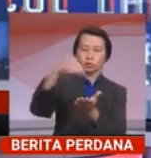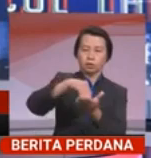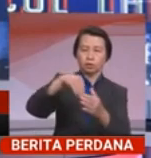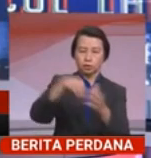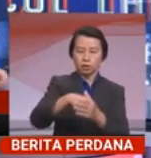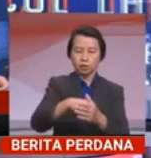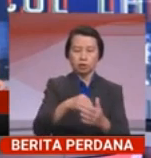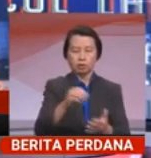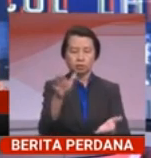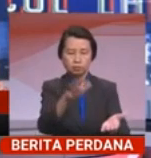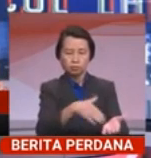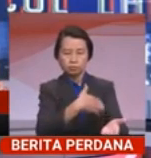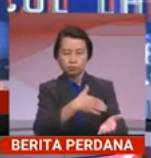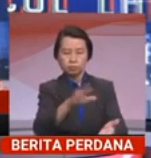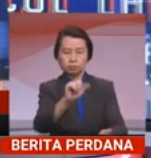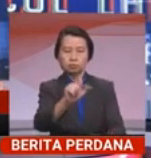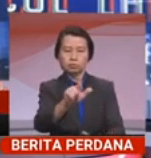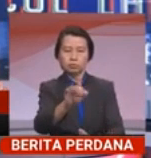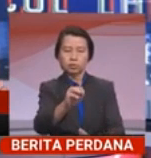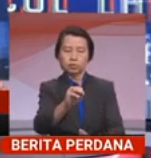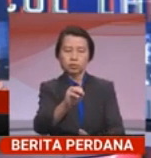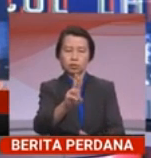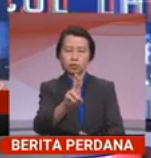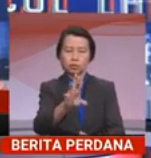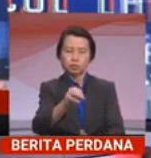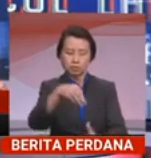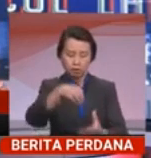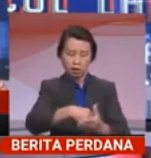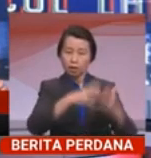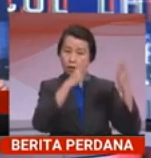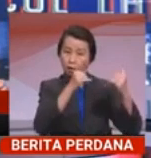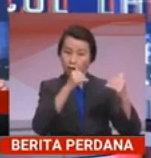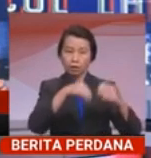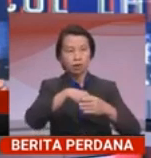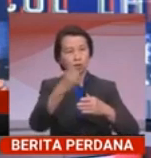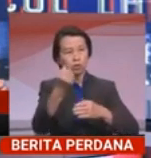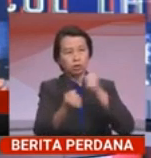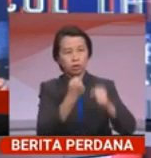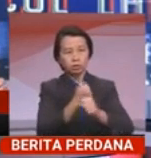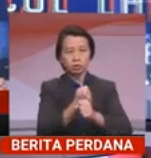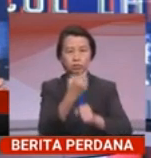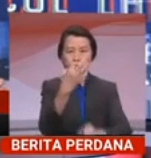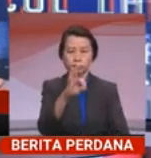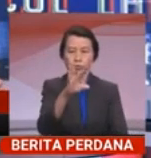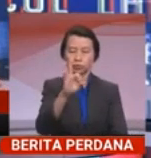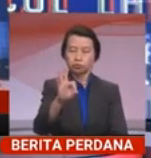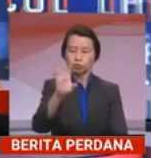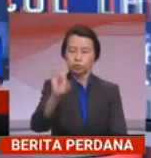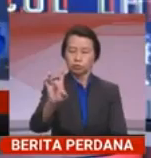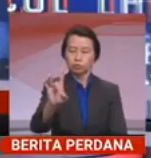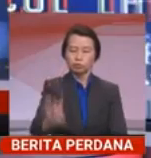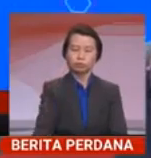dalam album berjudul Dalam Harapan yang diterbitkan pada tahun 1998.